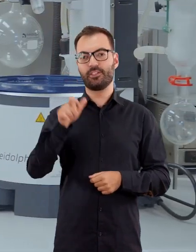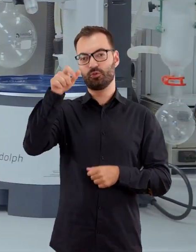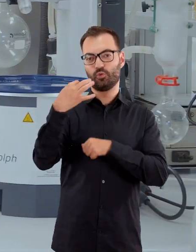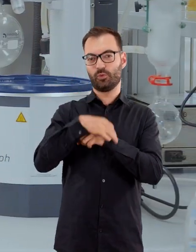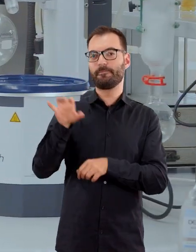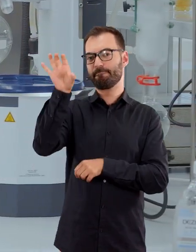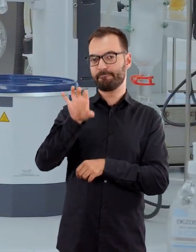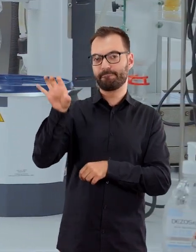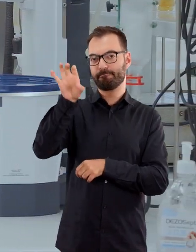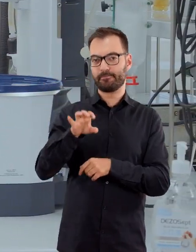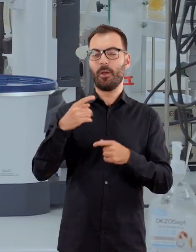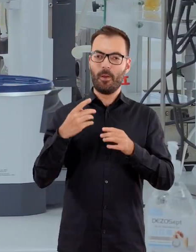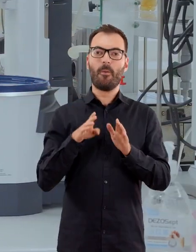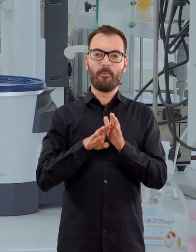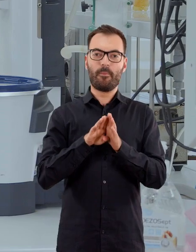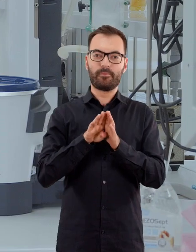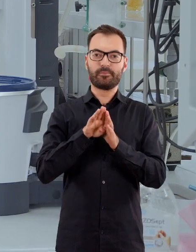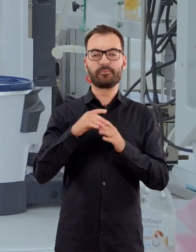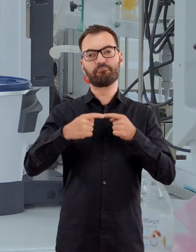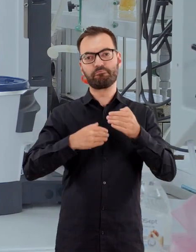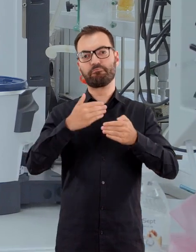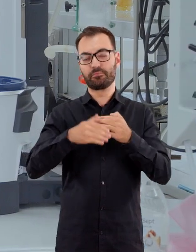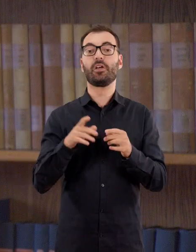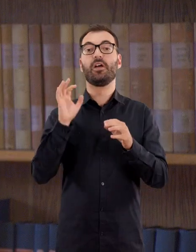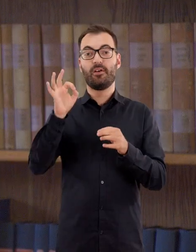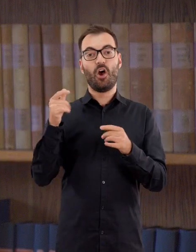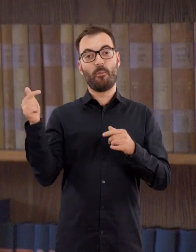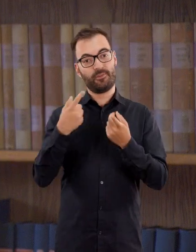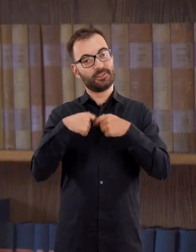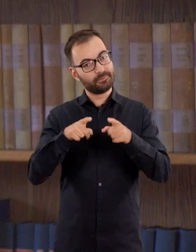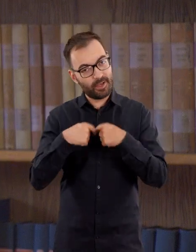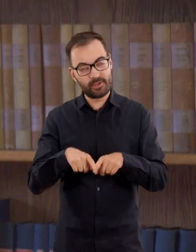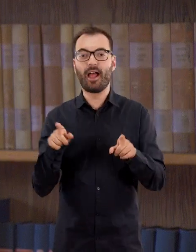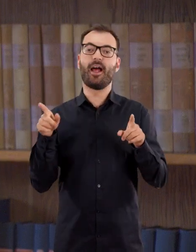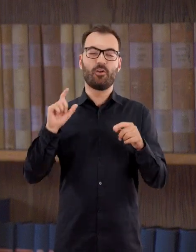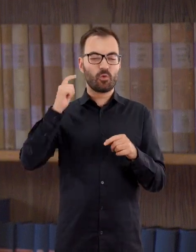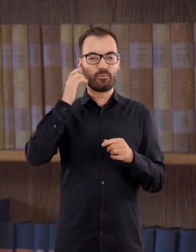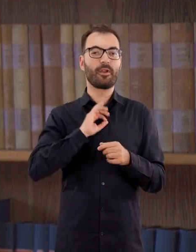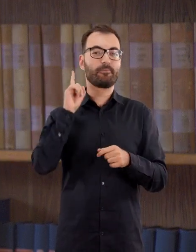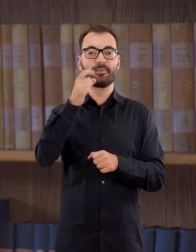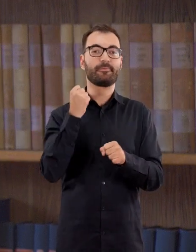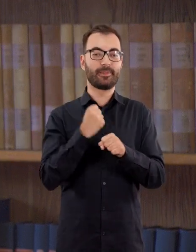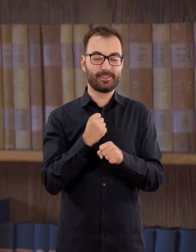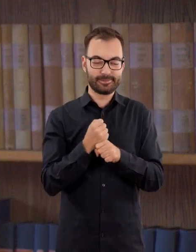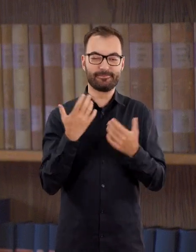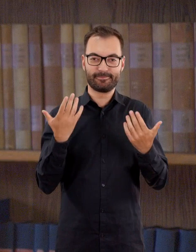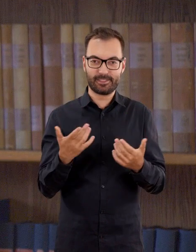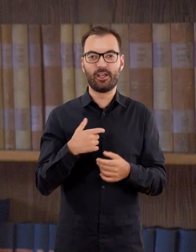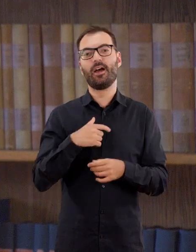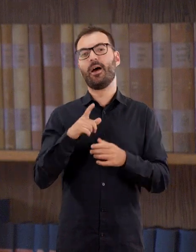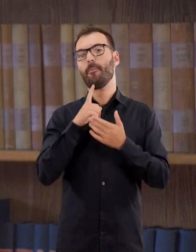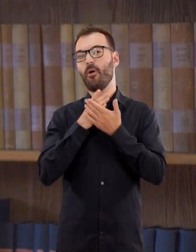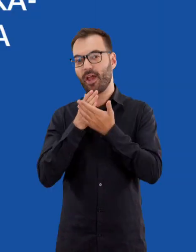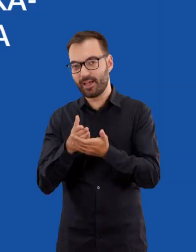postępy studenta w wypełnianiu zobowiązań studenckich, a przede wszystkim służę mu dobrą radą